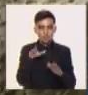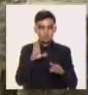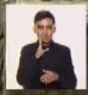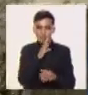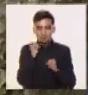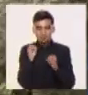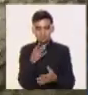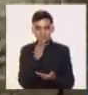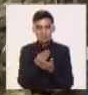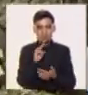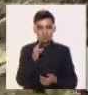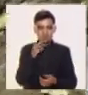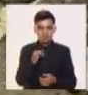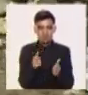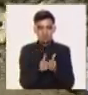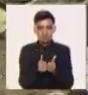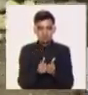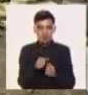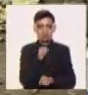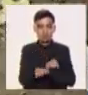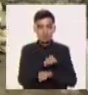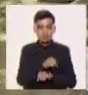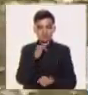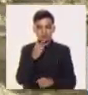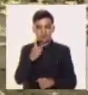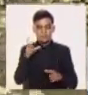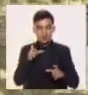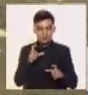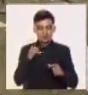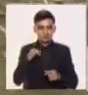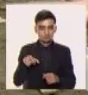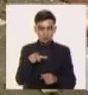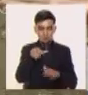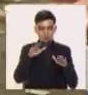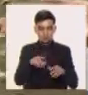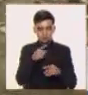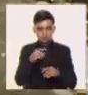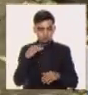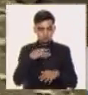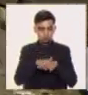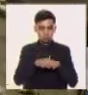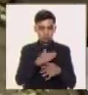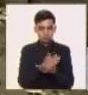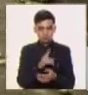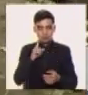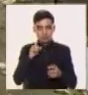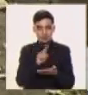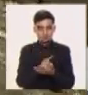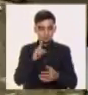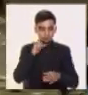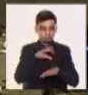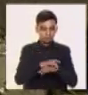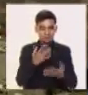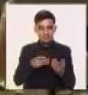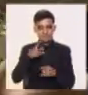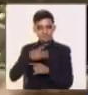своего ребенка. Рядом остановка, два магазина и проезжая часть. Казалось бы, в таком людном месте обязательно должна вестись